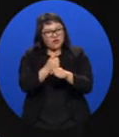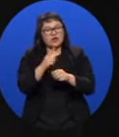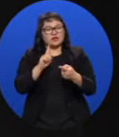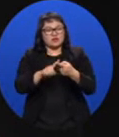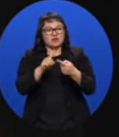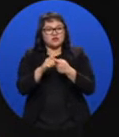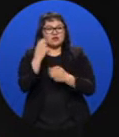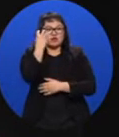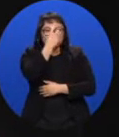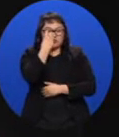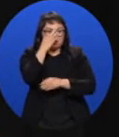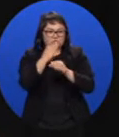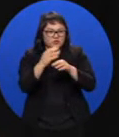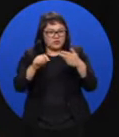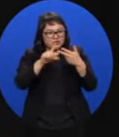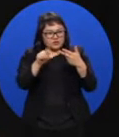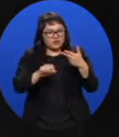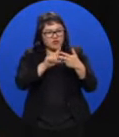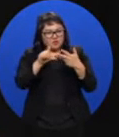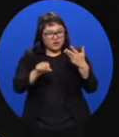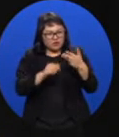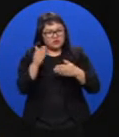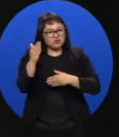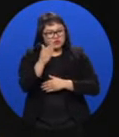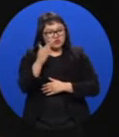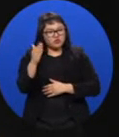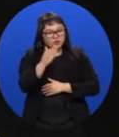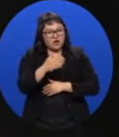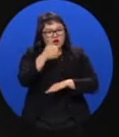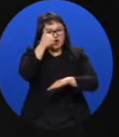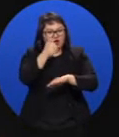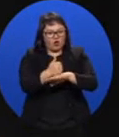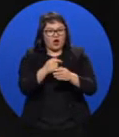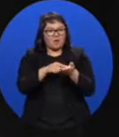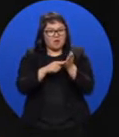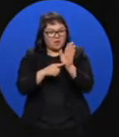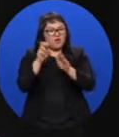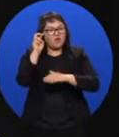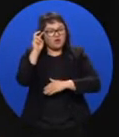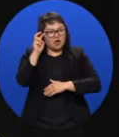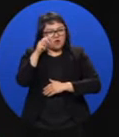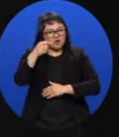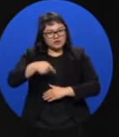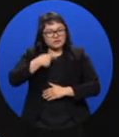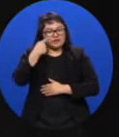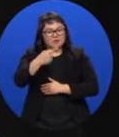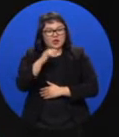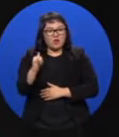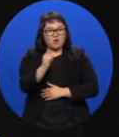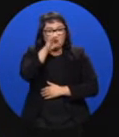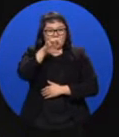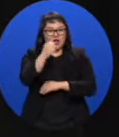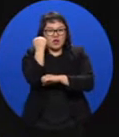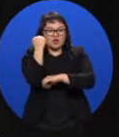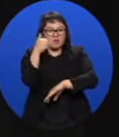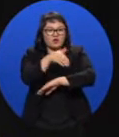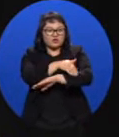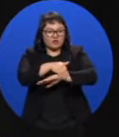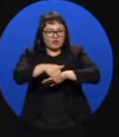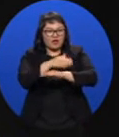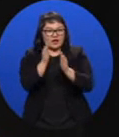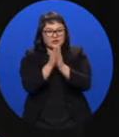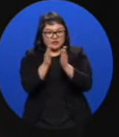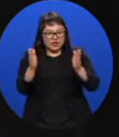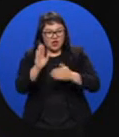올 7, 8월이면 예비 타당성 조사가 나오고 그 다음에 공항 기본 설계가